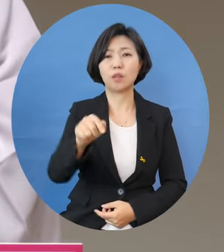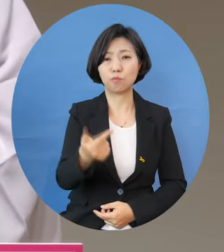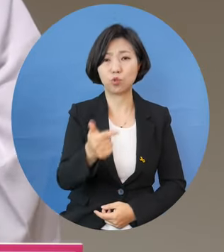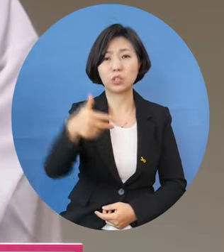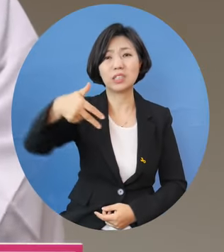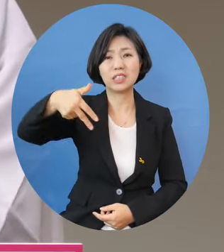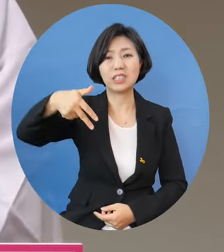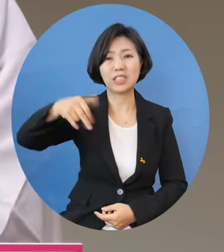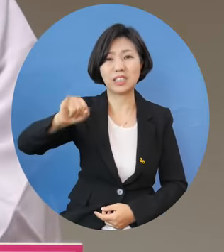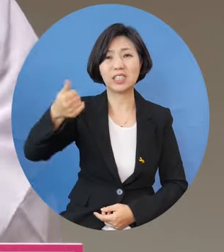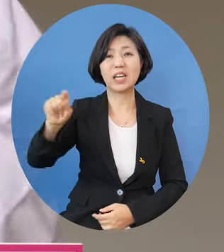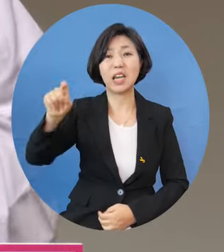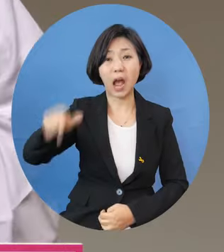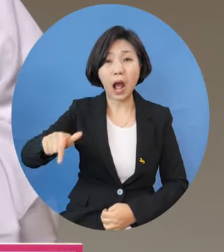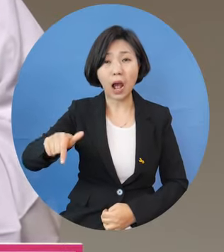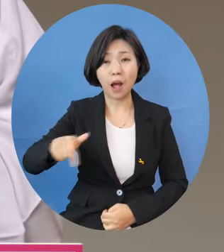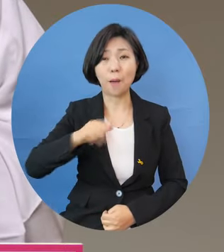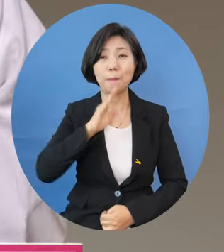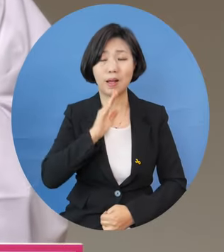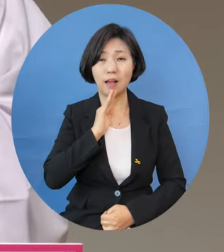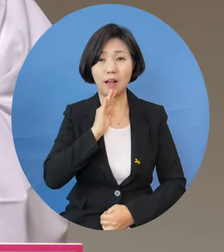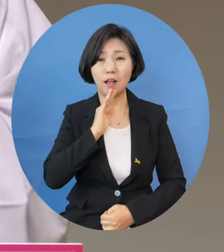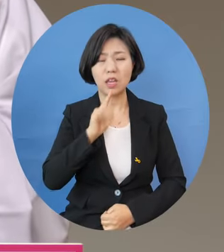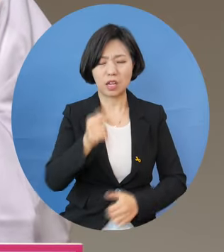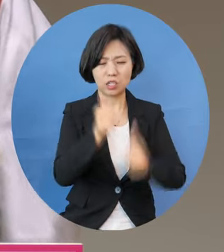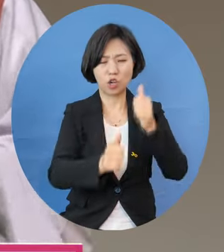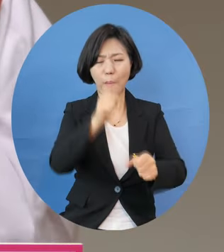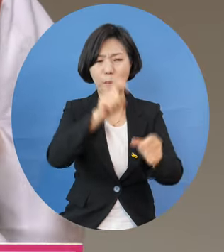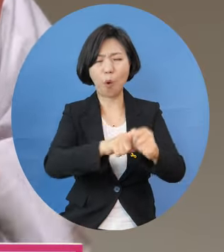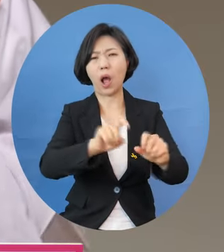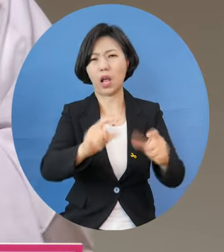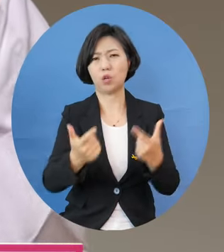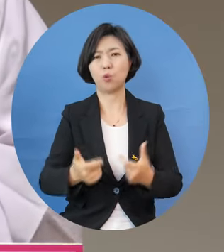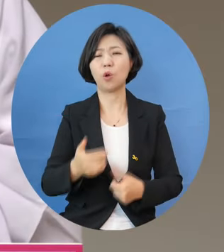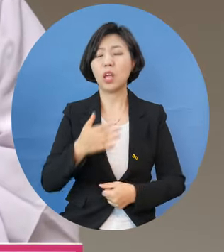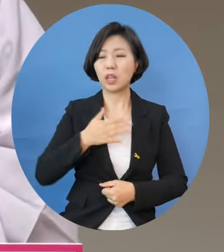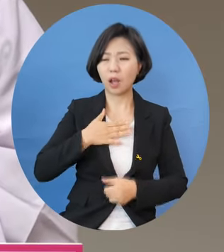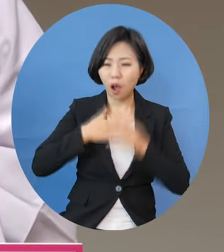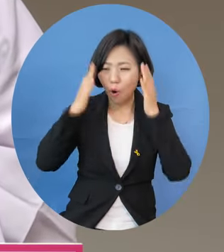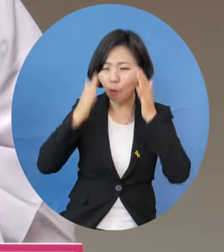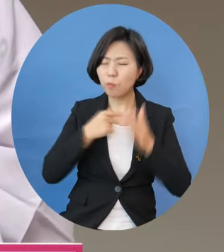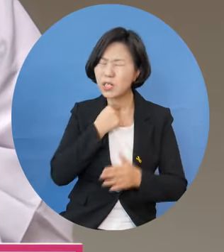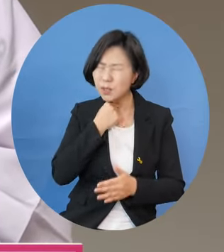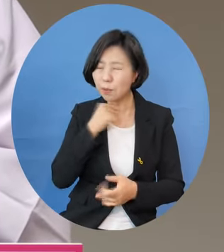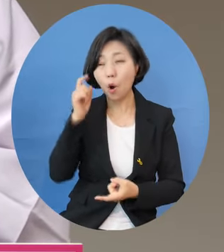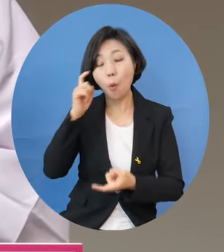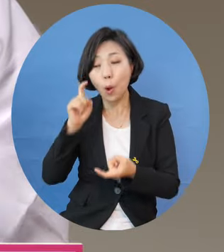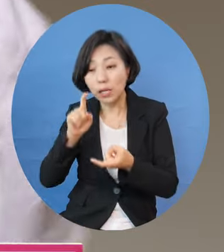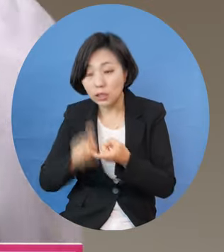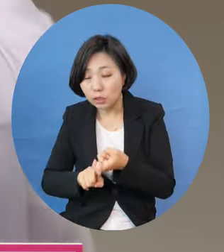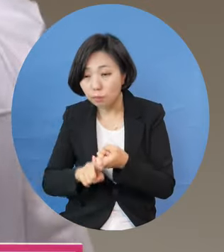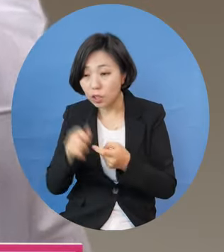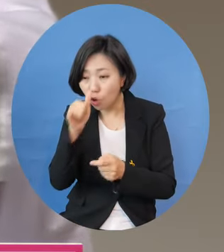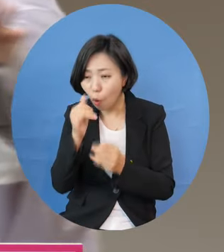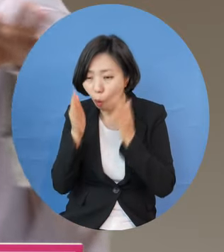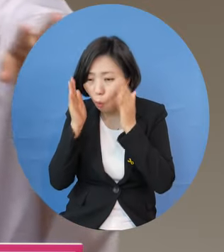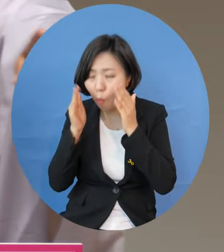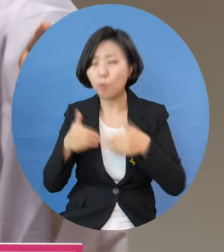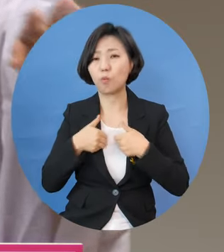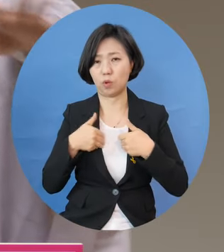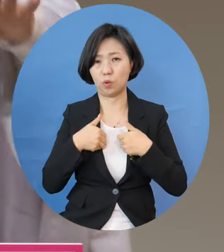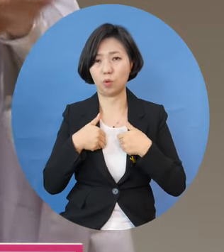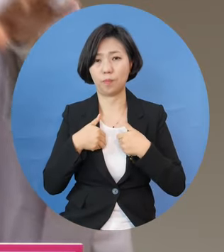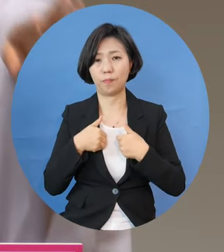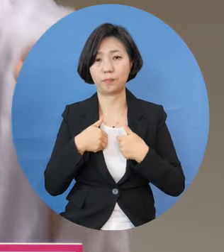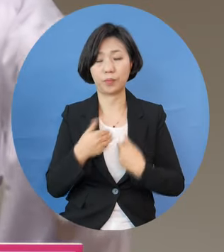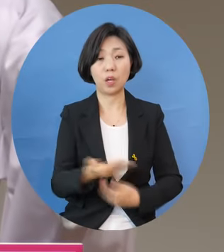이거를 시험치기 위해서 아는 게 아니라 내가 관심이 있어서 아는 걸로 공부를 하면 된단 말이에요. 여기 계시는 분들 대부분